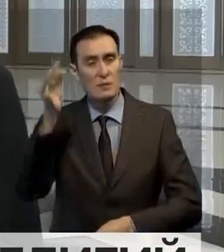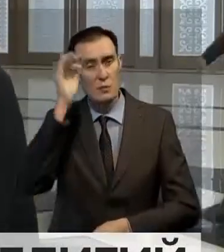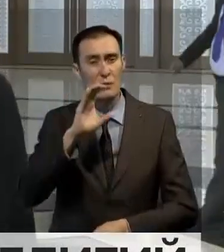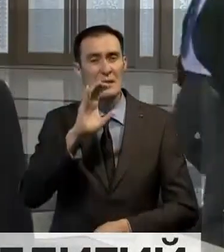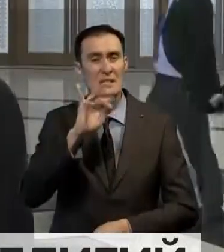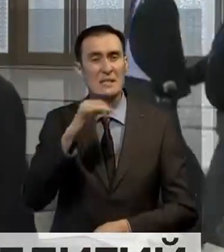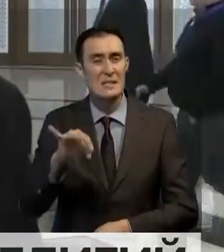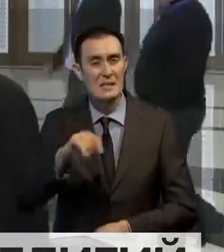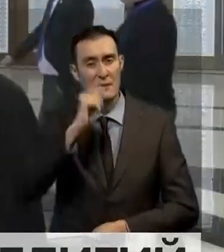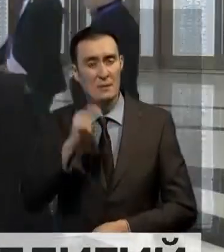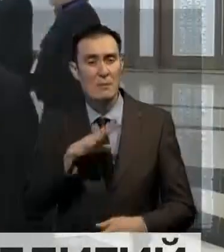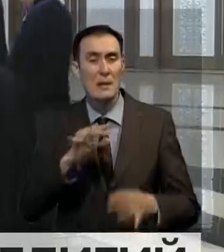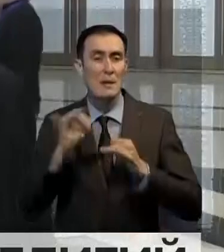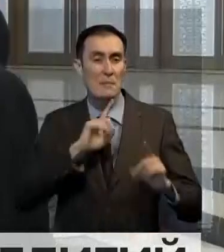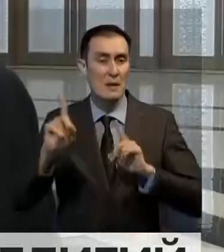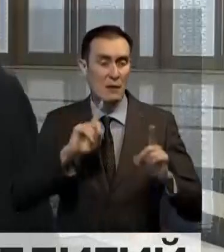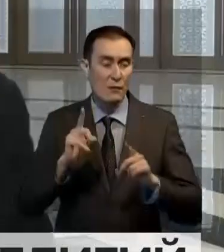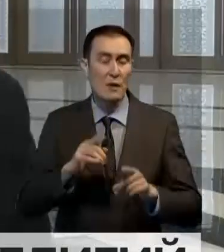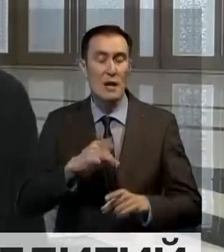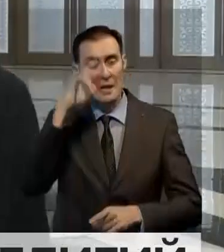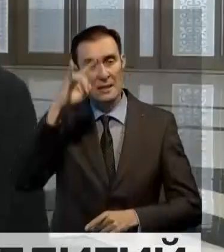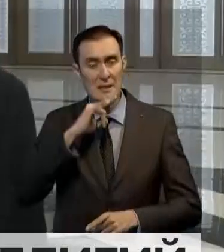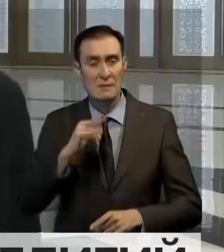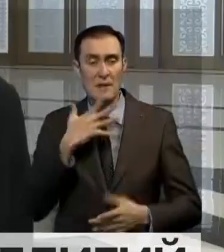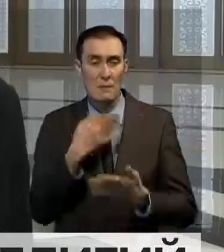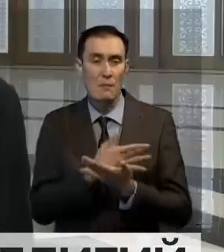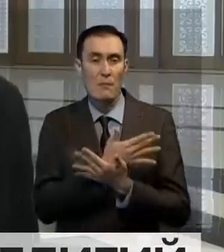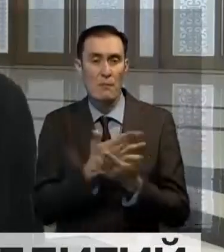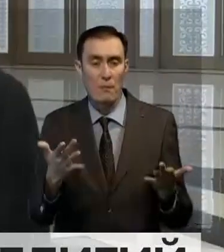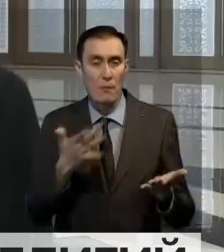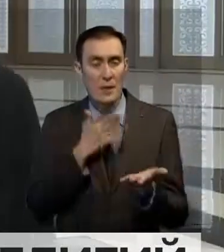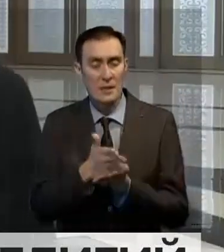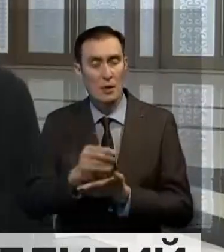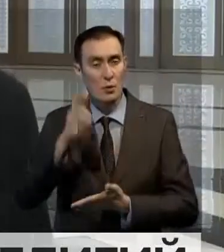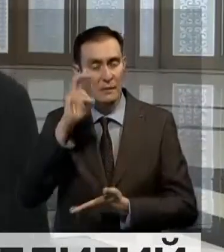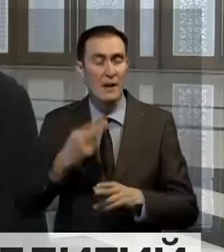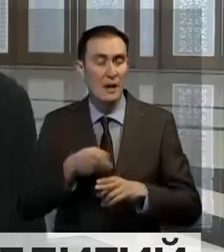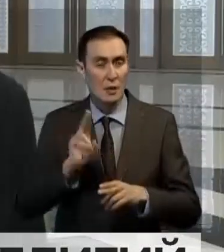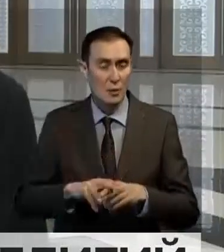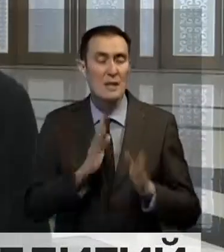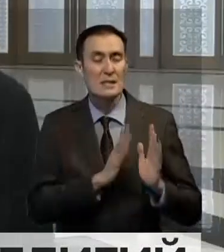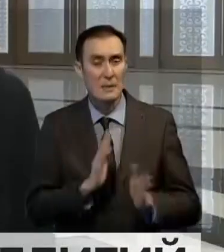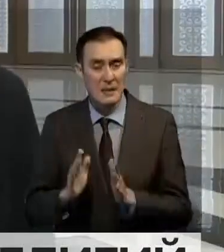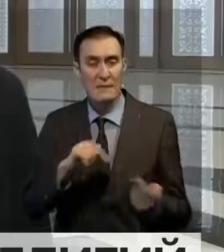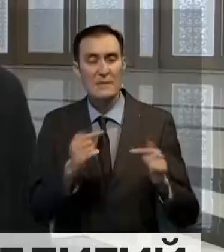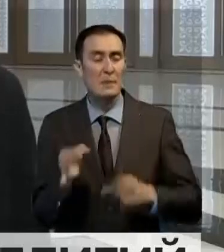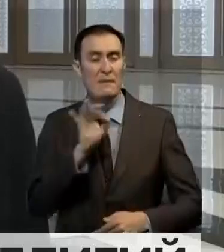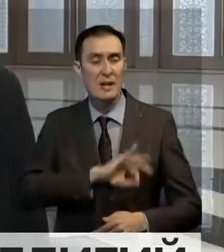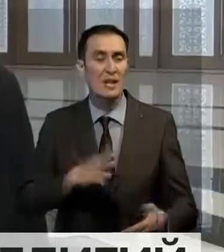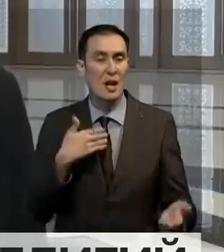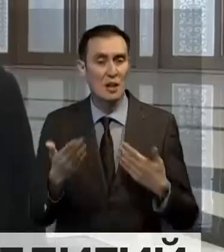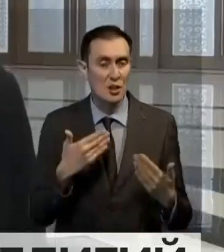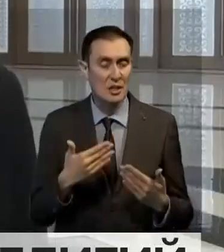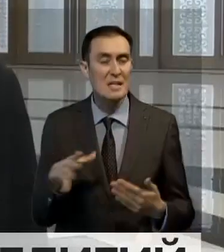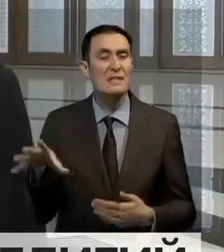сирийские переговоры. Казахстан славится своей мультивекторной политикой и считается одной из редких стран, которая имеет стабильные, взаимовыгодные отношения